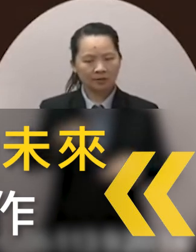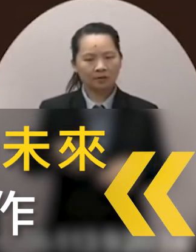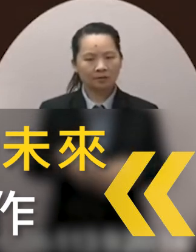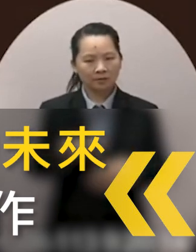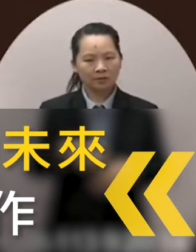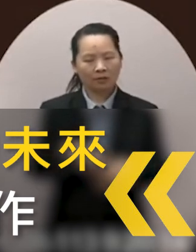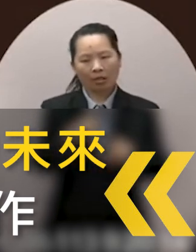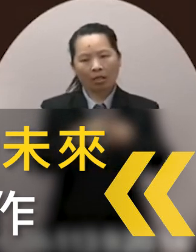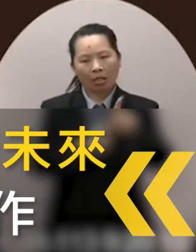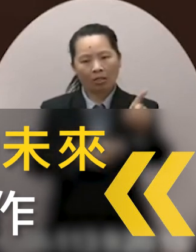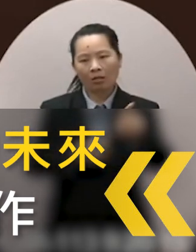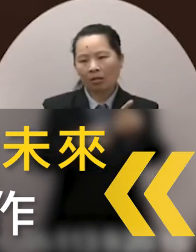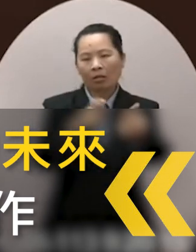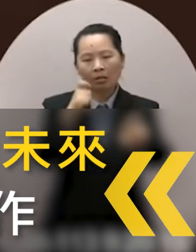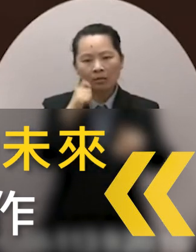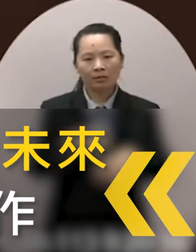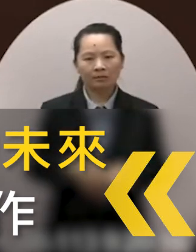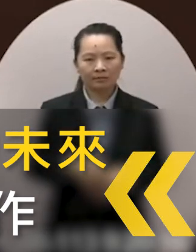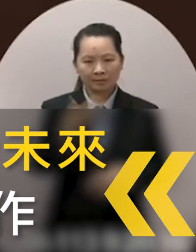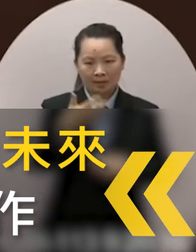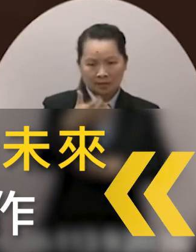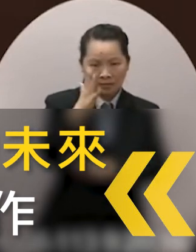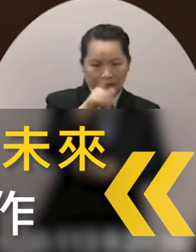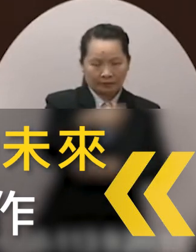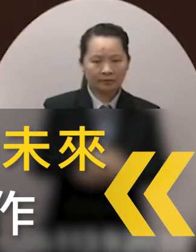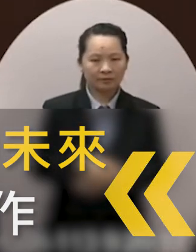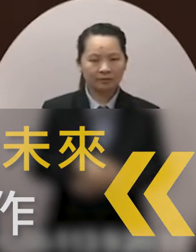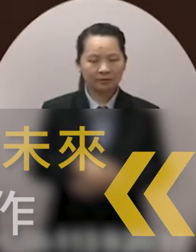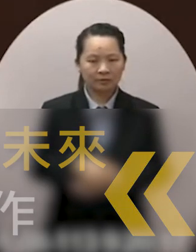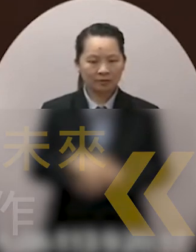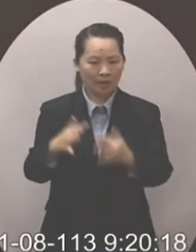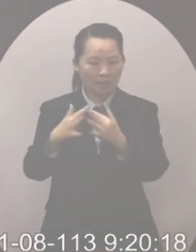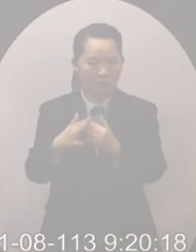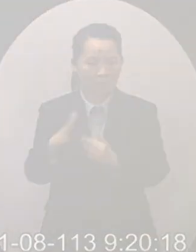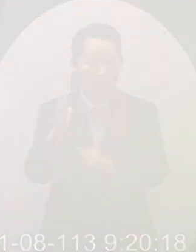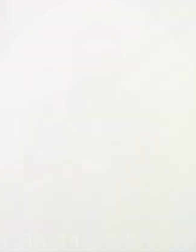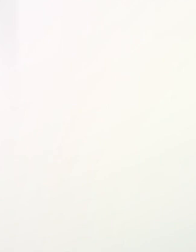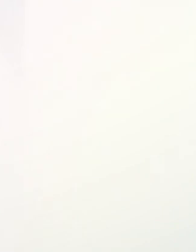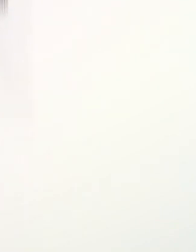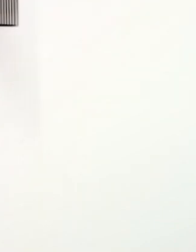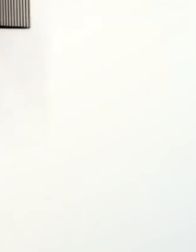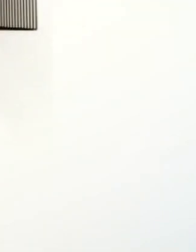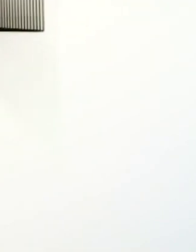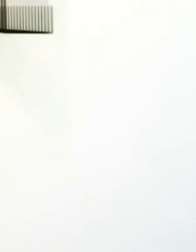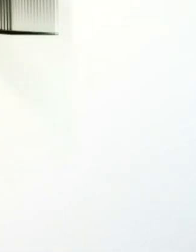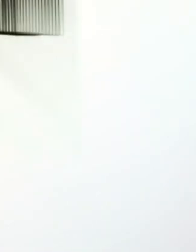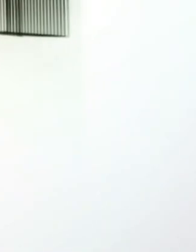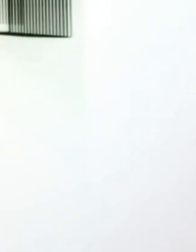度根本赶不上。请问赖政府，您要如何因应川普政府的想法？